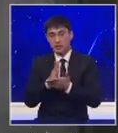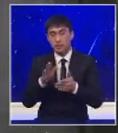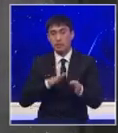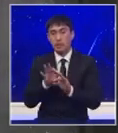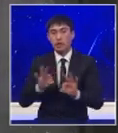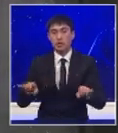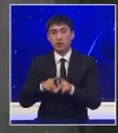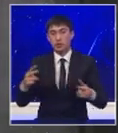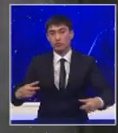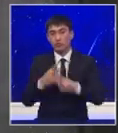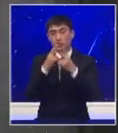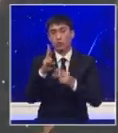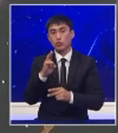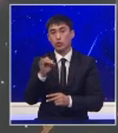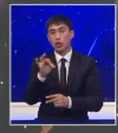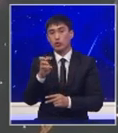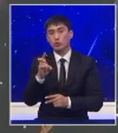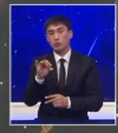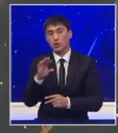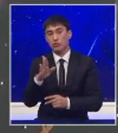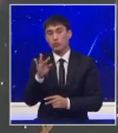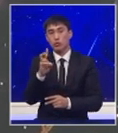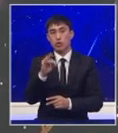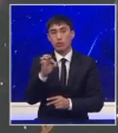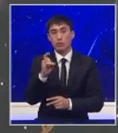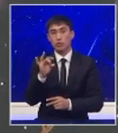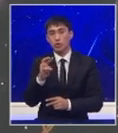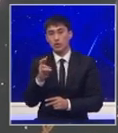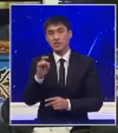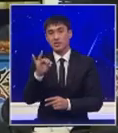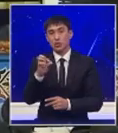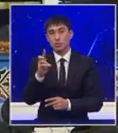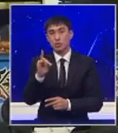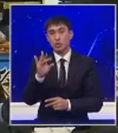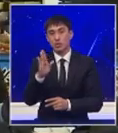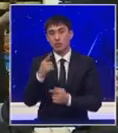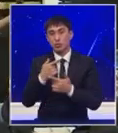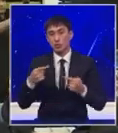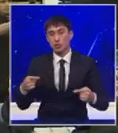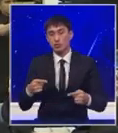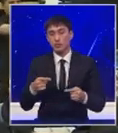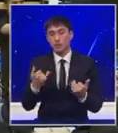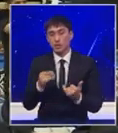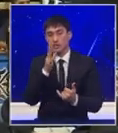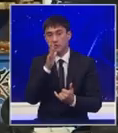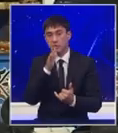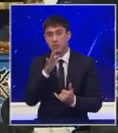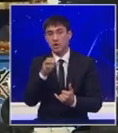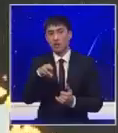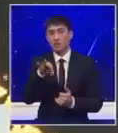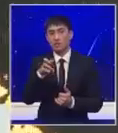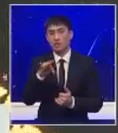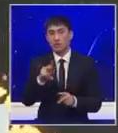такие звезды эстрады, как Нургалин Усипжанов, Нурбулат Абдуллин, Ержан Косбармаков и другие. В настоящее время Талгат